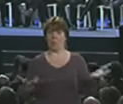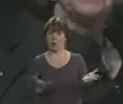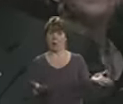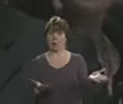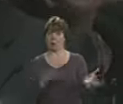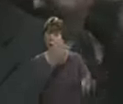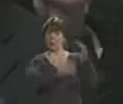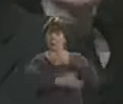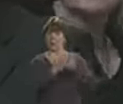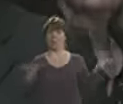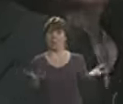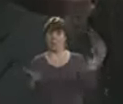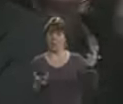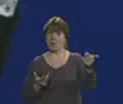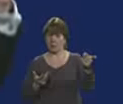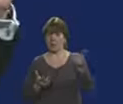vient dire,